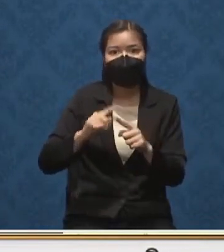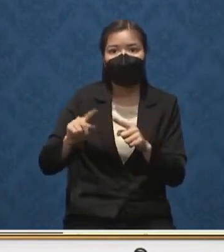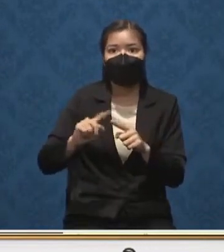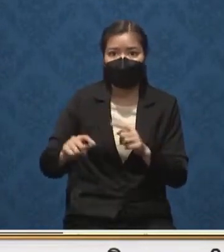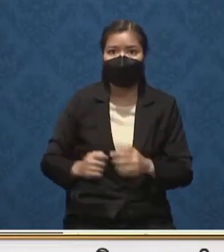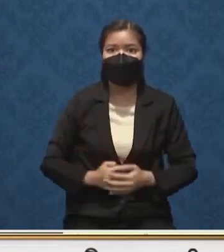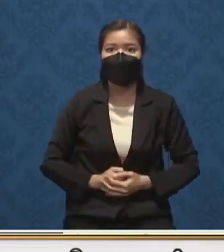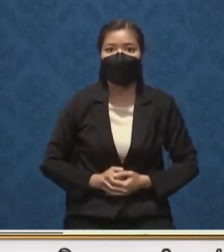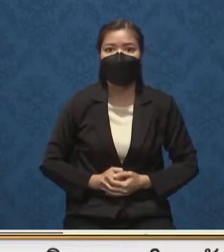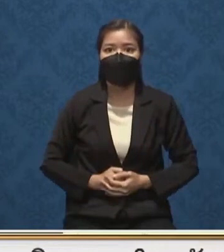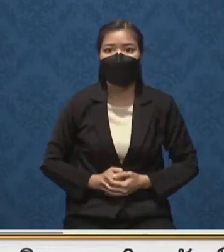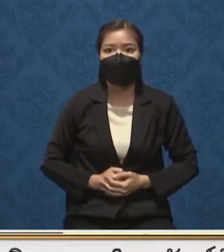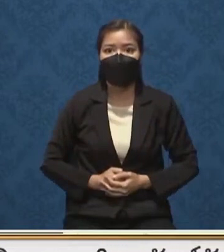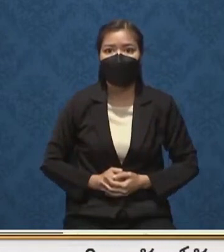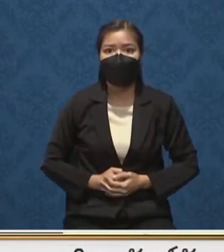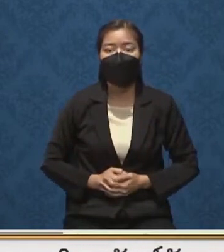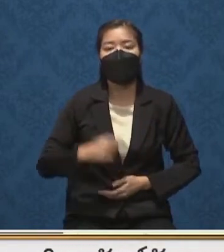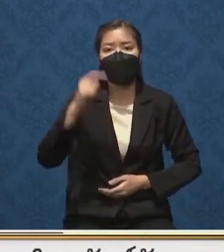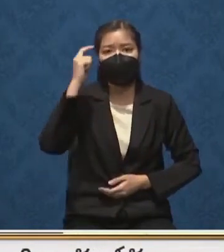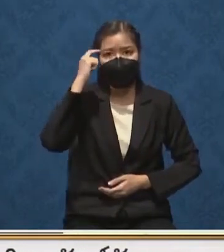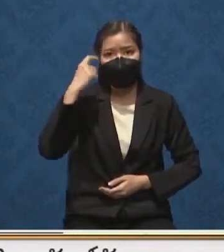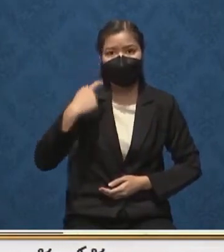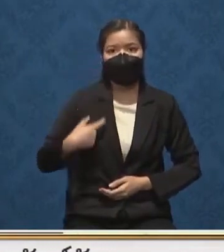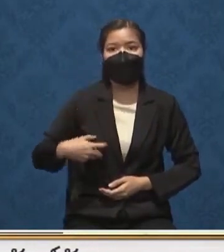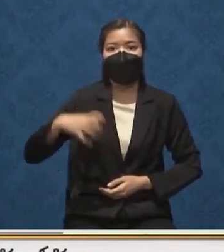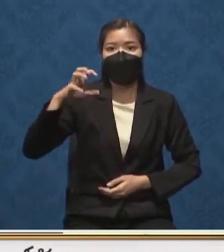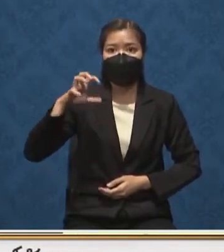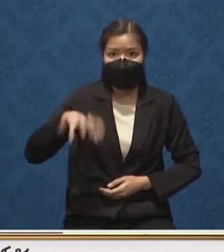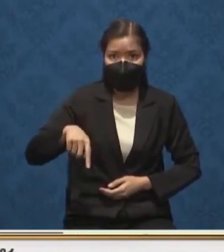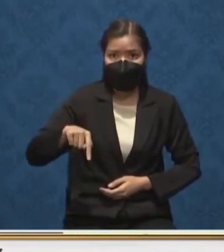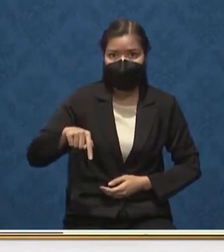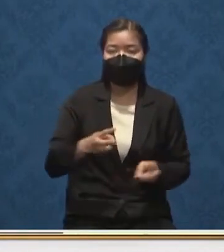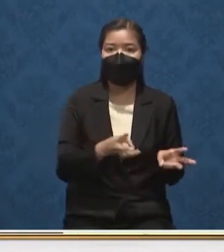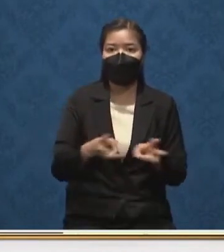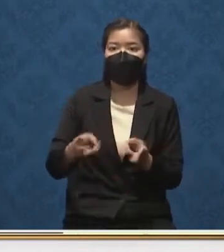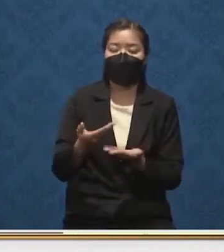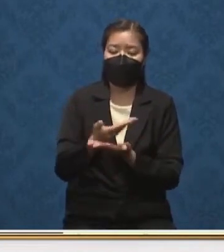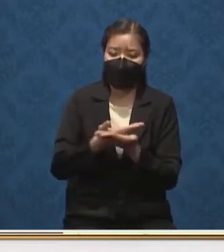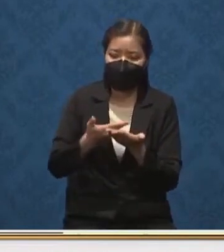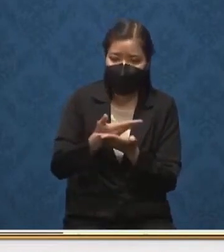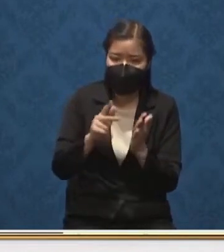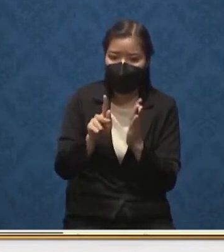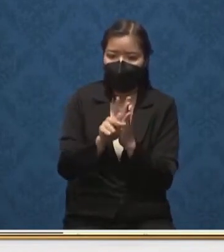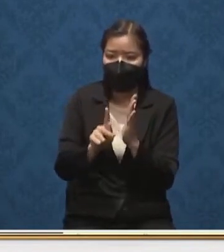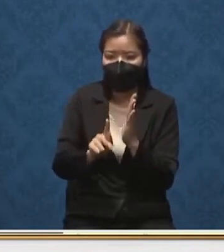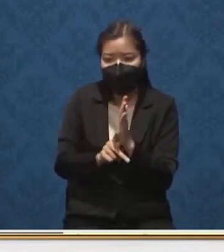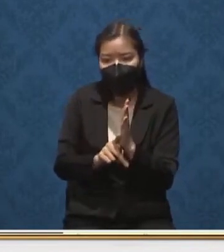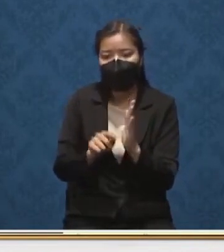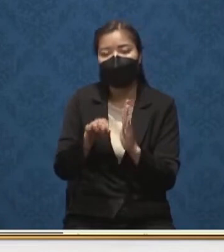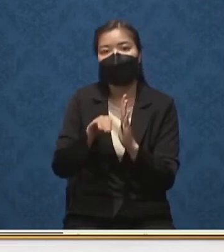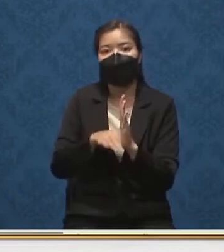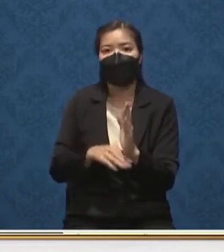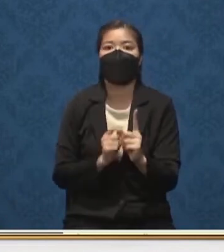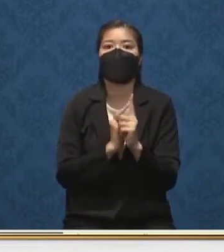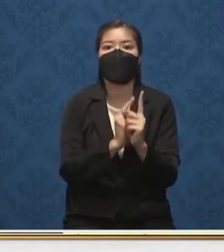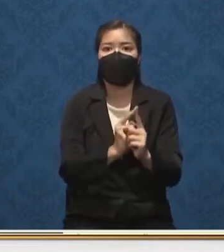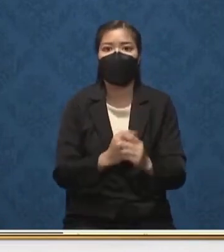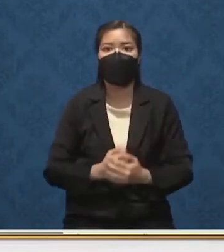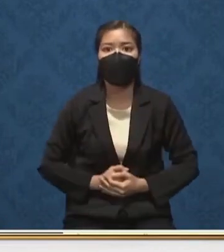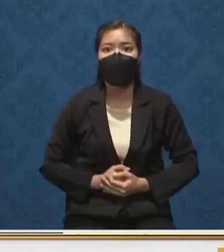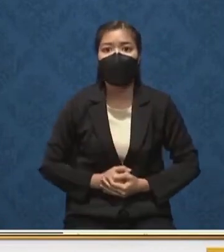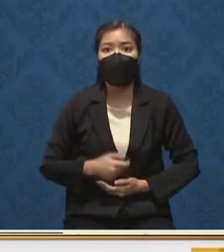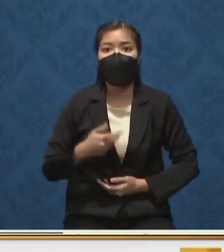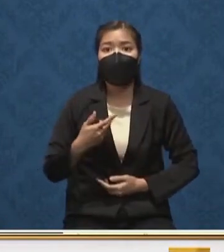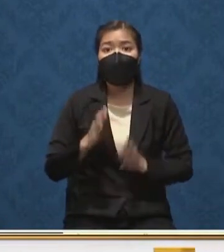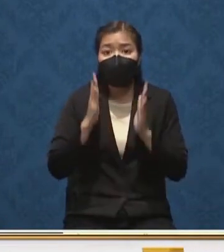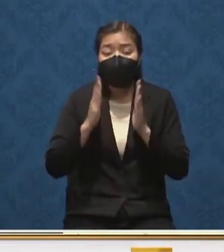ศาลท่านมีวิธีที่จะพิจารณาและตัดสิทได้ได้นะครับแล้วก็คนที่มากล่าวอ้างว่ามีเอกสารสิทธิ์